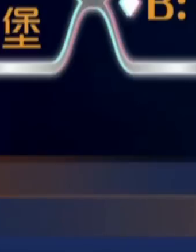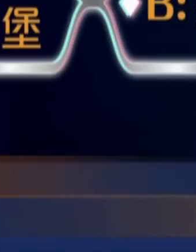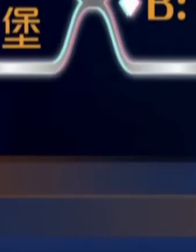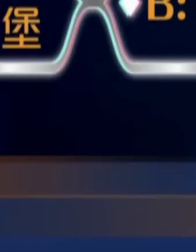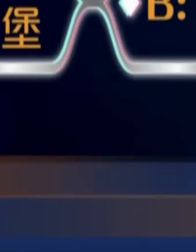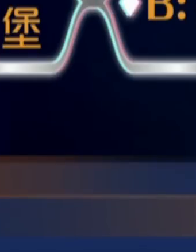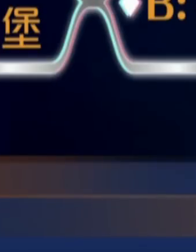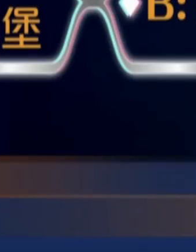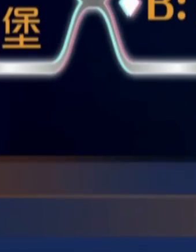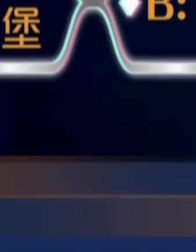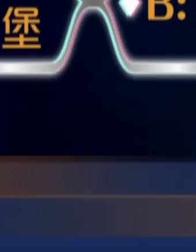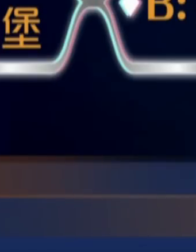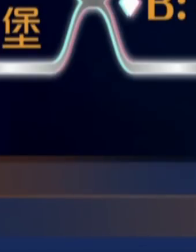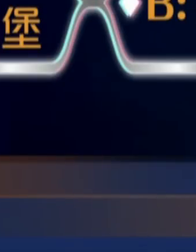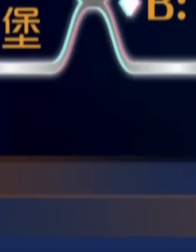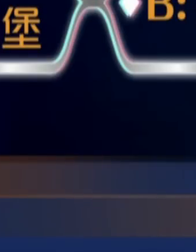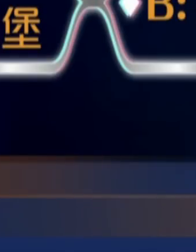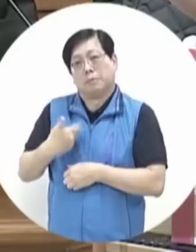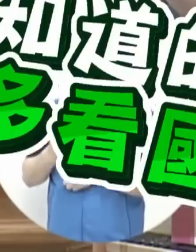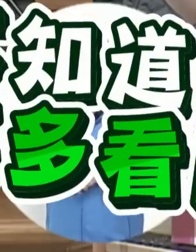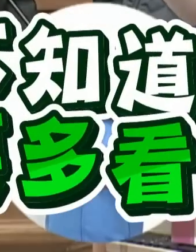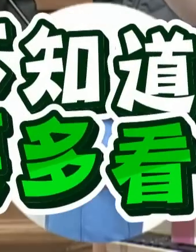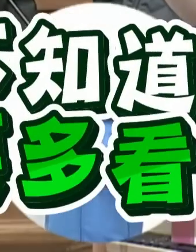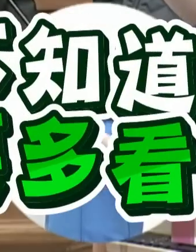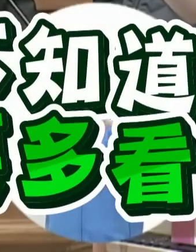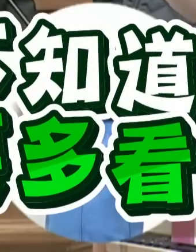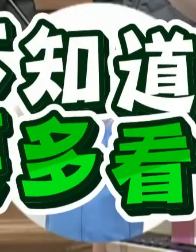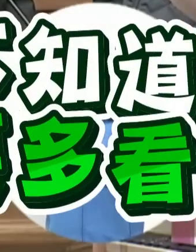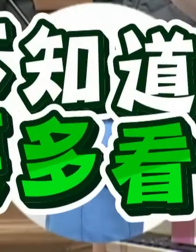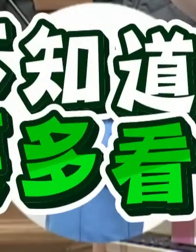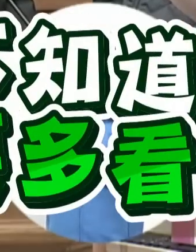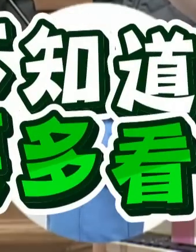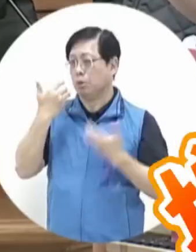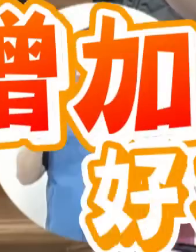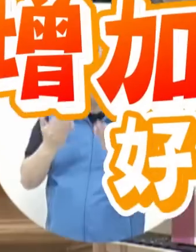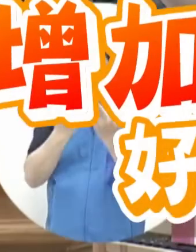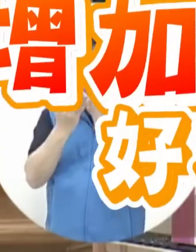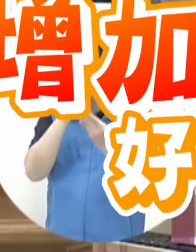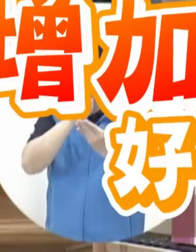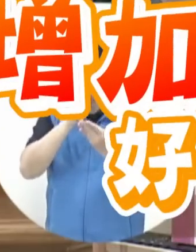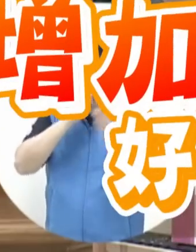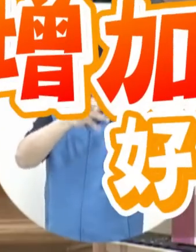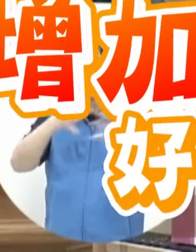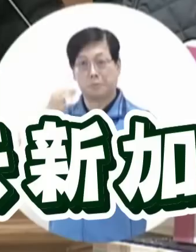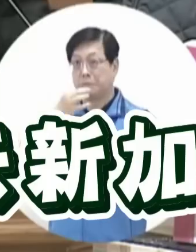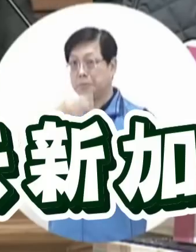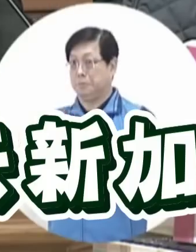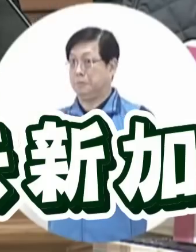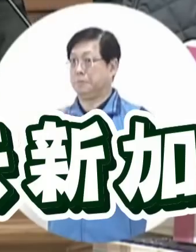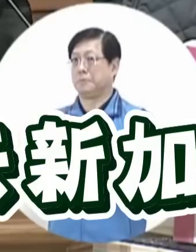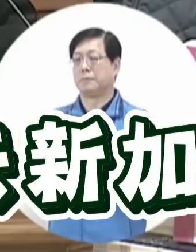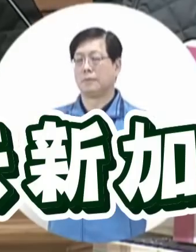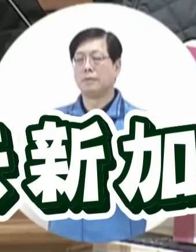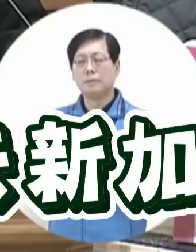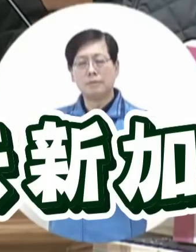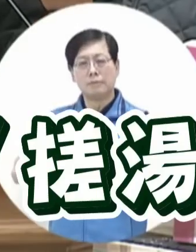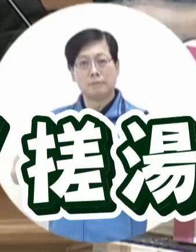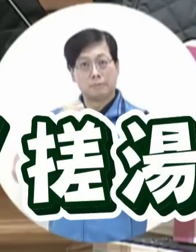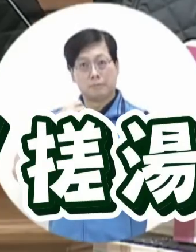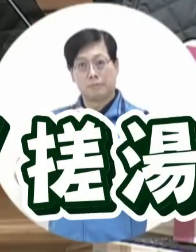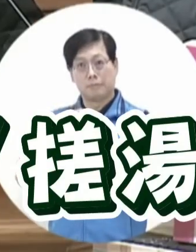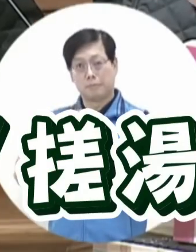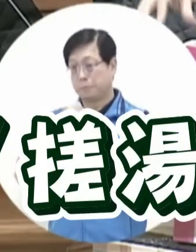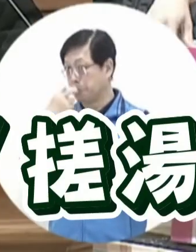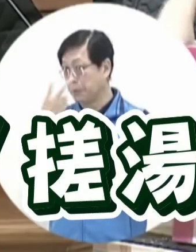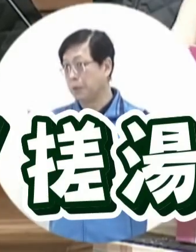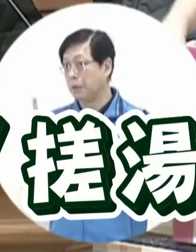味汉堡，还是共同抗中挺台？不知道的话，平常要多看国际新闻，增加国际观，好不好？你去新加坡的原因是